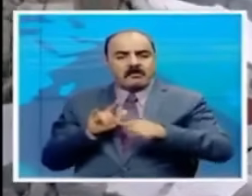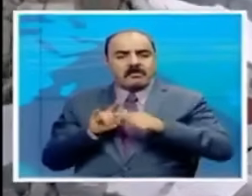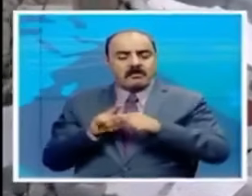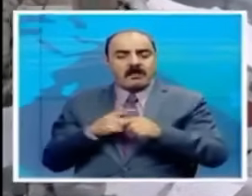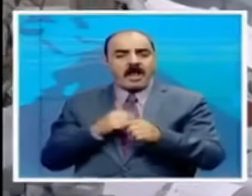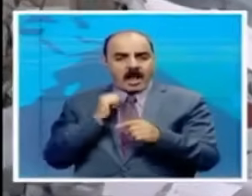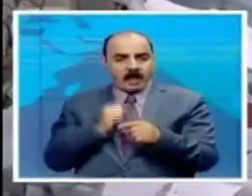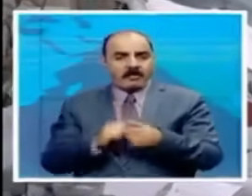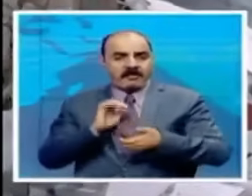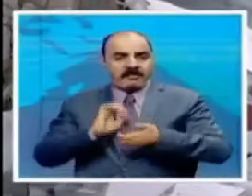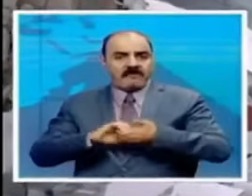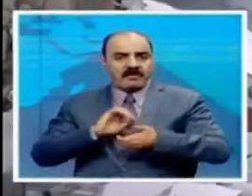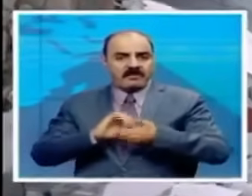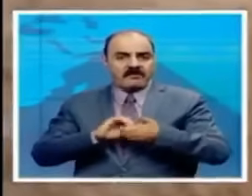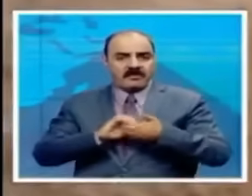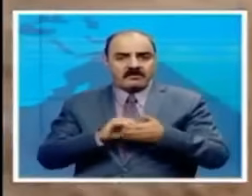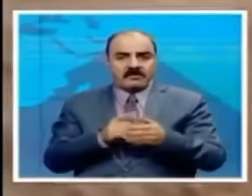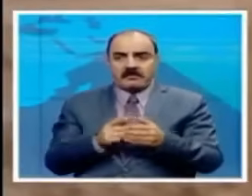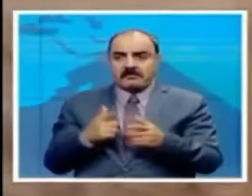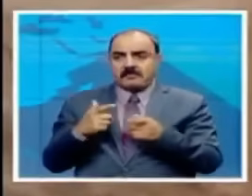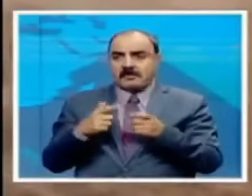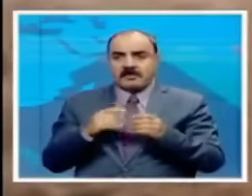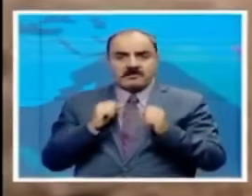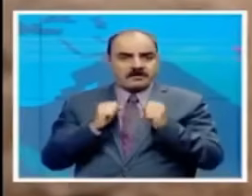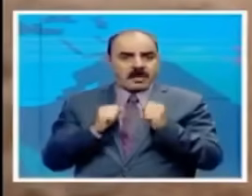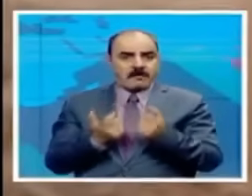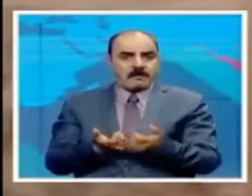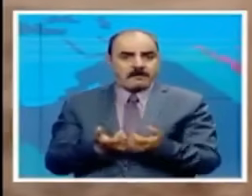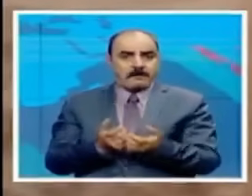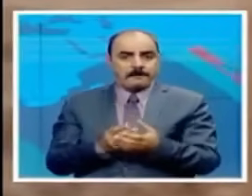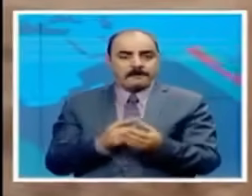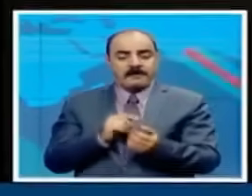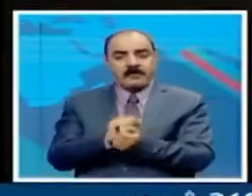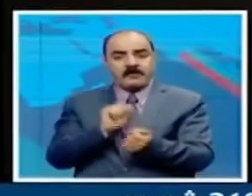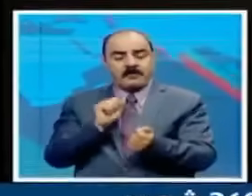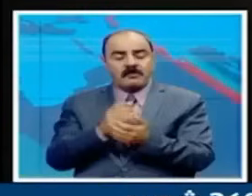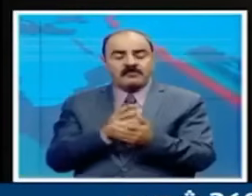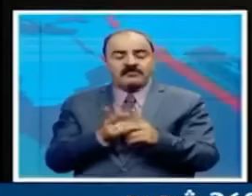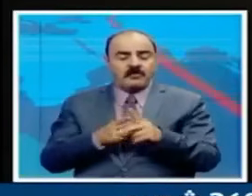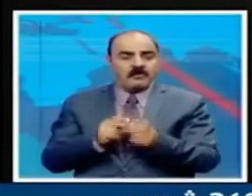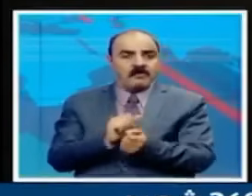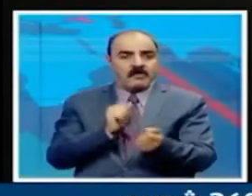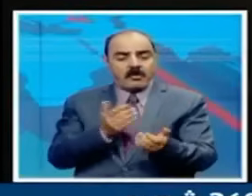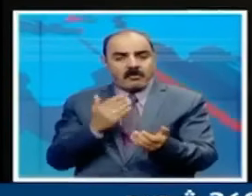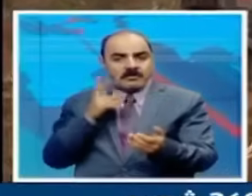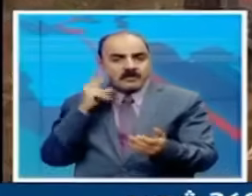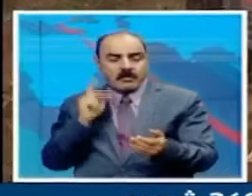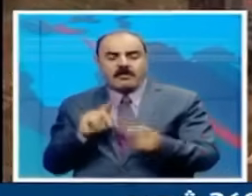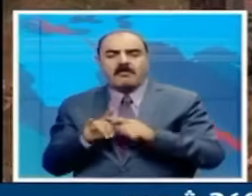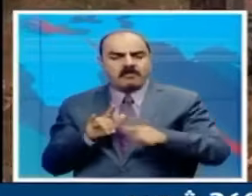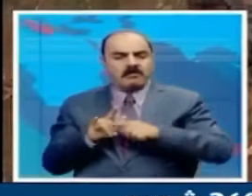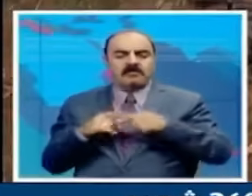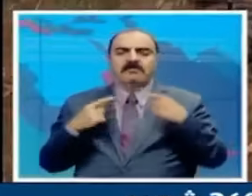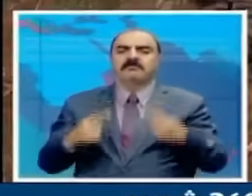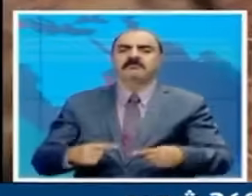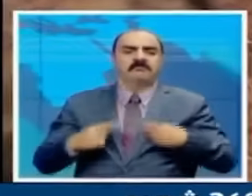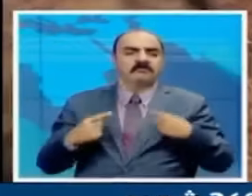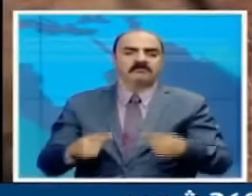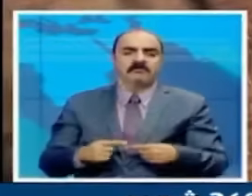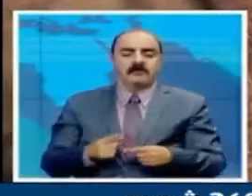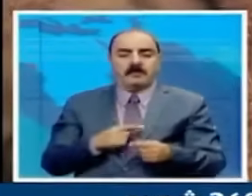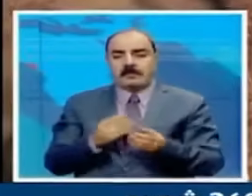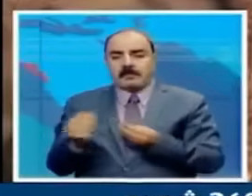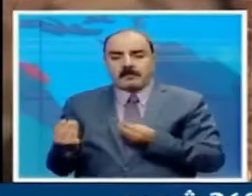التوصل لاتفاق بشأن وقف إطلاق النار والإفراج عن المحتجزين الإسرائيليين في القطاع